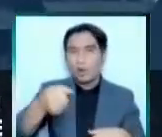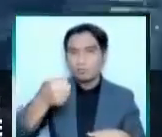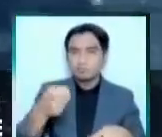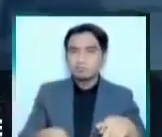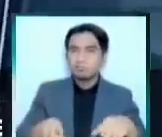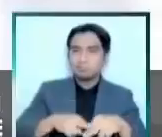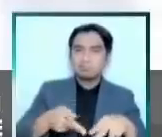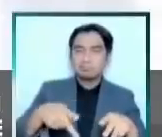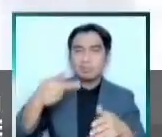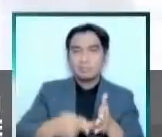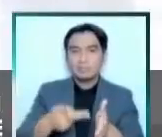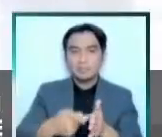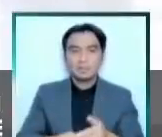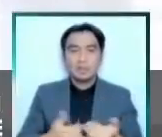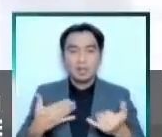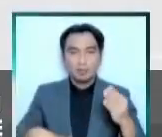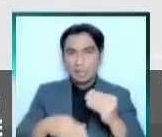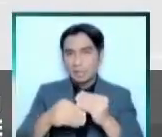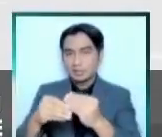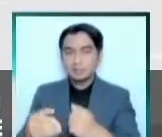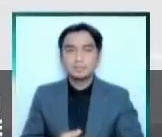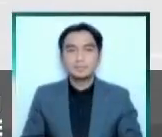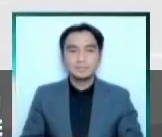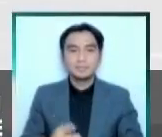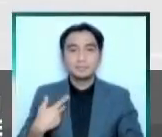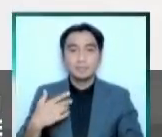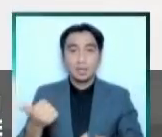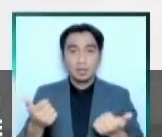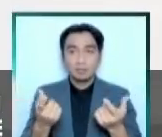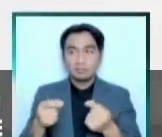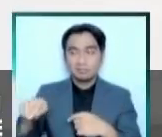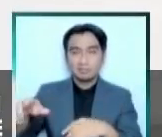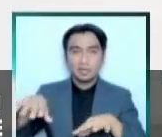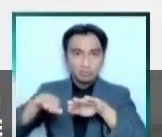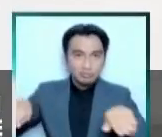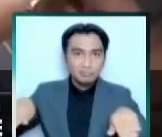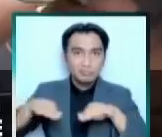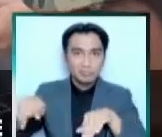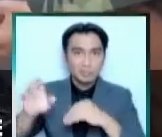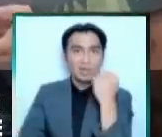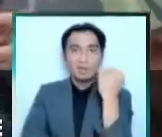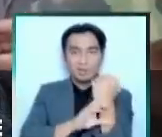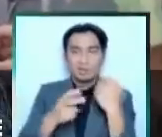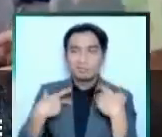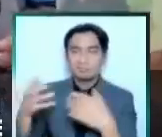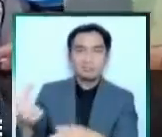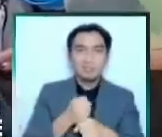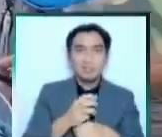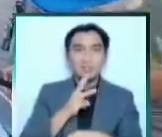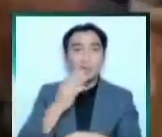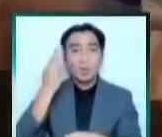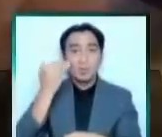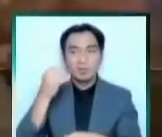tubig. Ang ilan naman sa swimming pool ng tinitirhan nilang kondominium kumuha ng tubig. Dahil wala rin kuryente